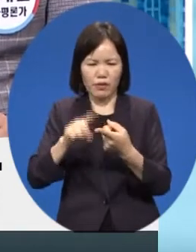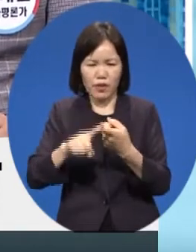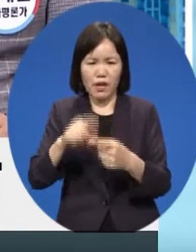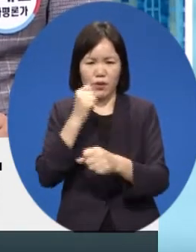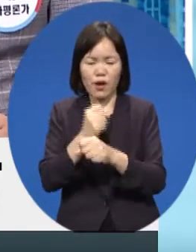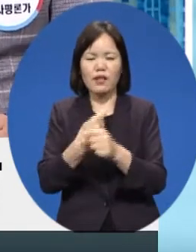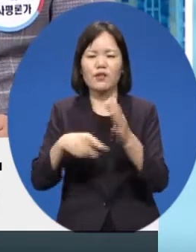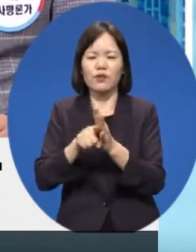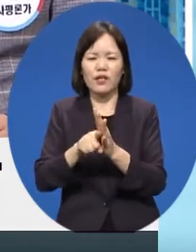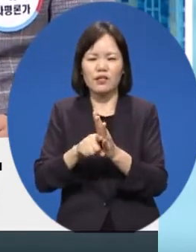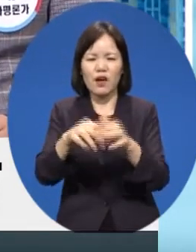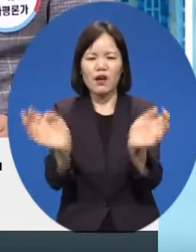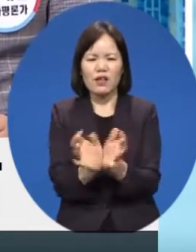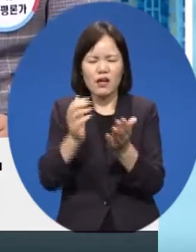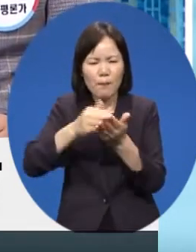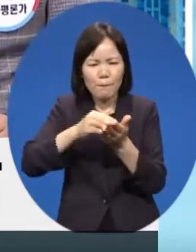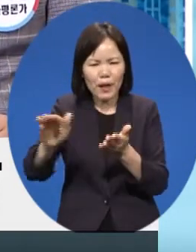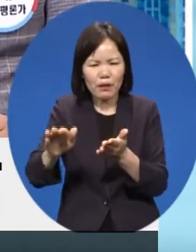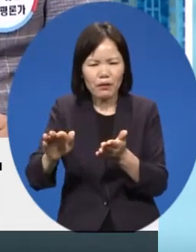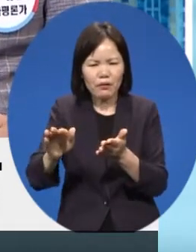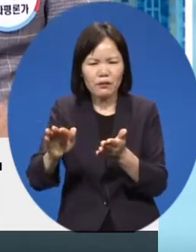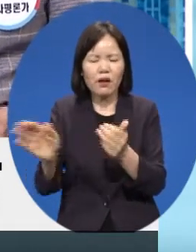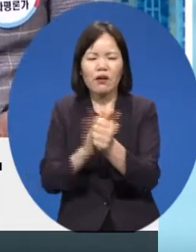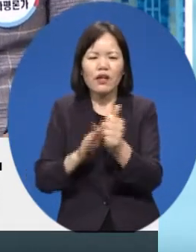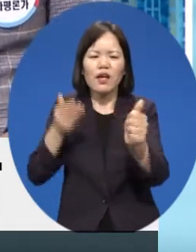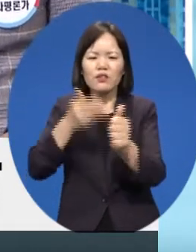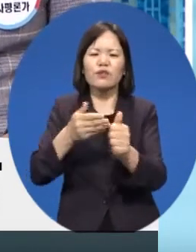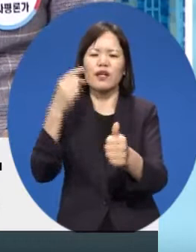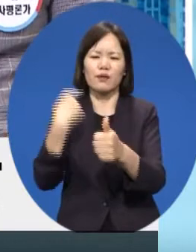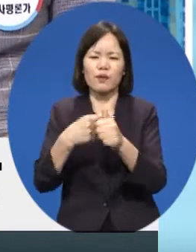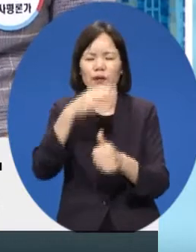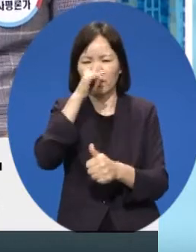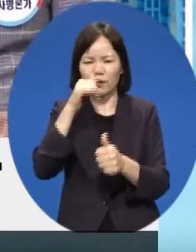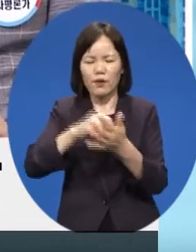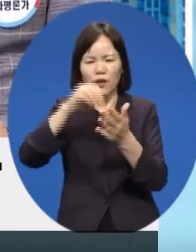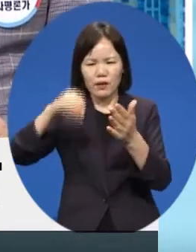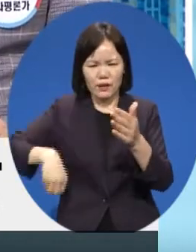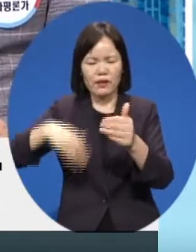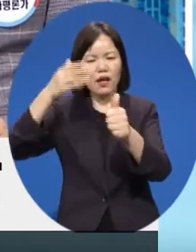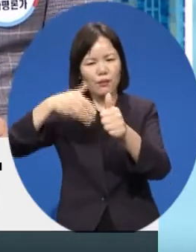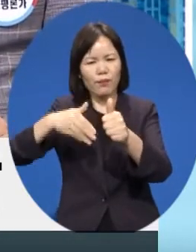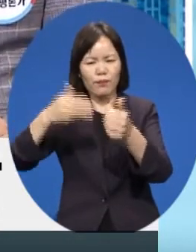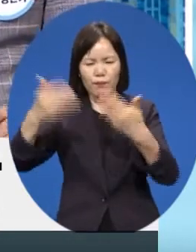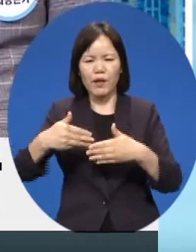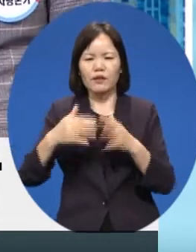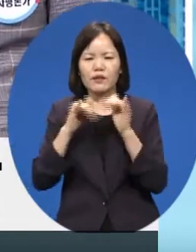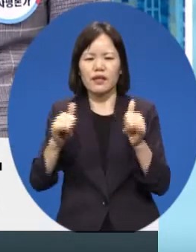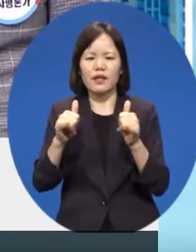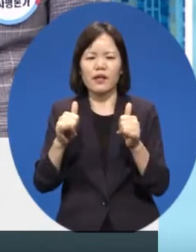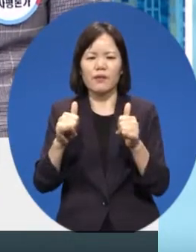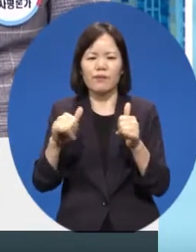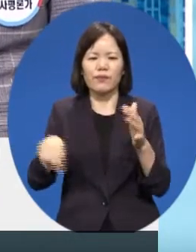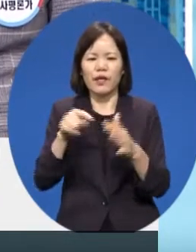취해 준 것도 다소 편의를 봐 준 것이 아니냐는 비판을 또 받고 있고요 탈당 처분을 받은 탈당 권유 처분을 받은 의원 중에서 우상호